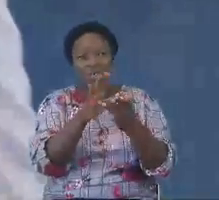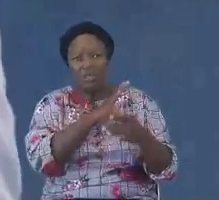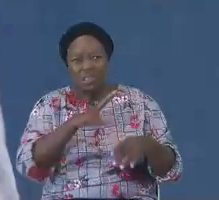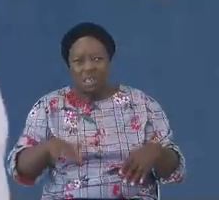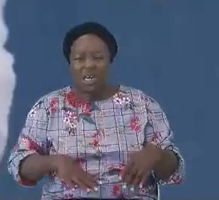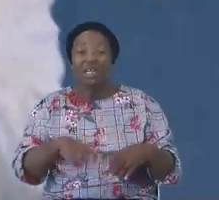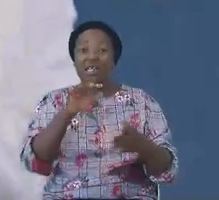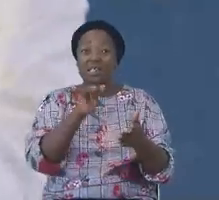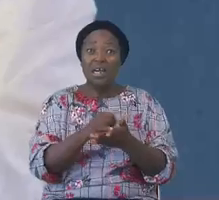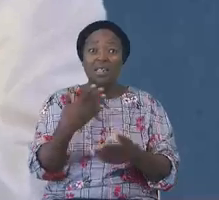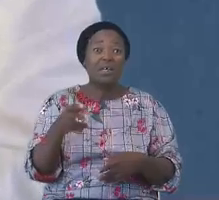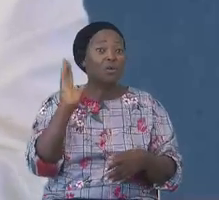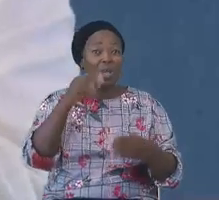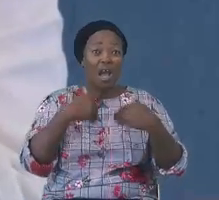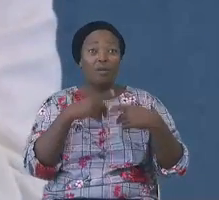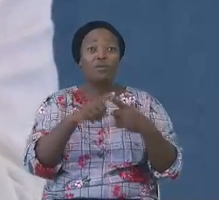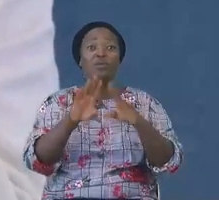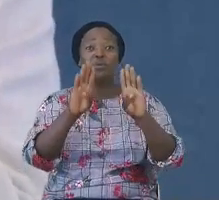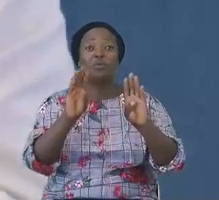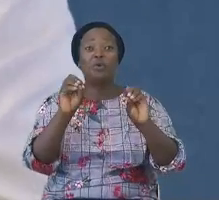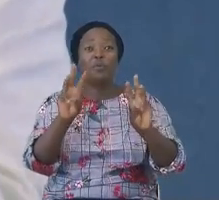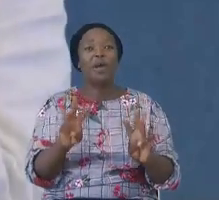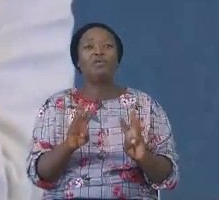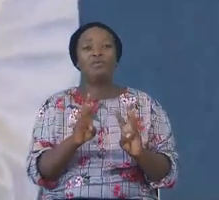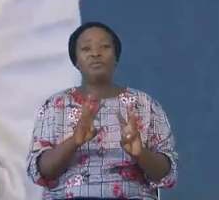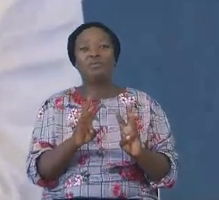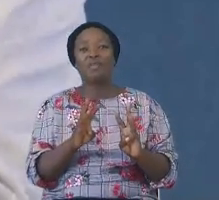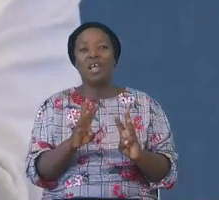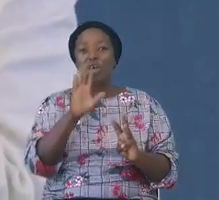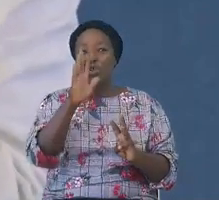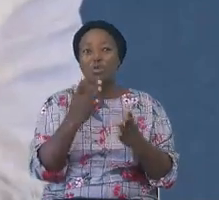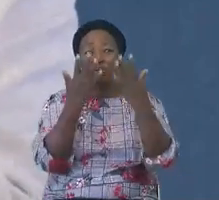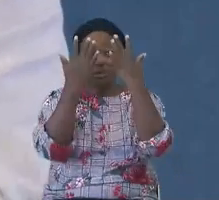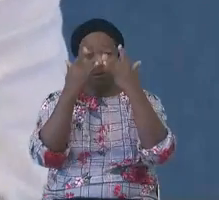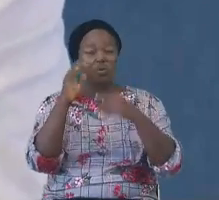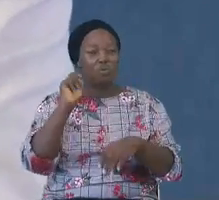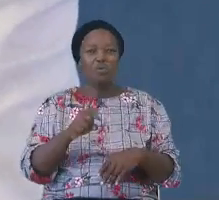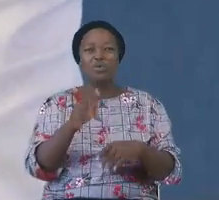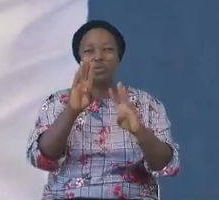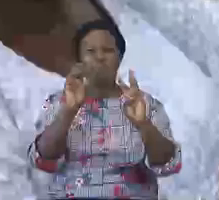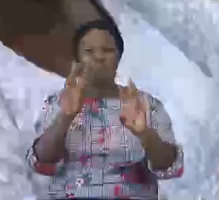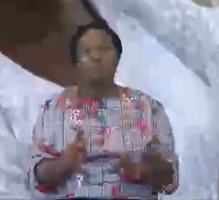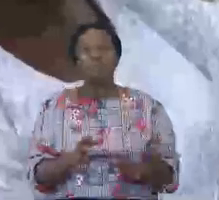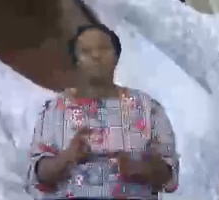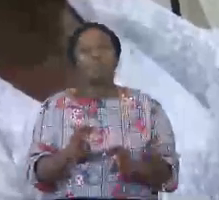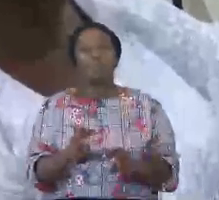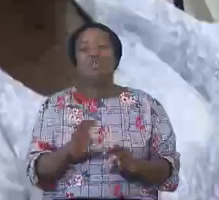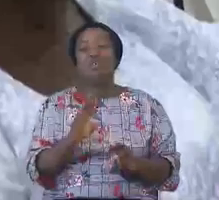vie de la perdition. Lorsque nous allons mentionner le nom de Jésus, cette chose doit